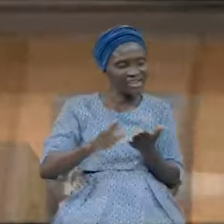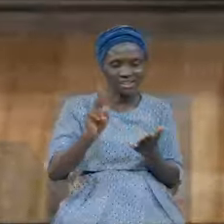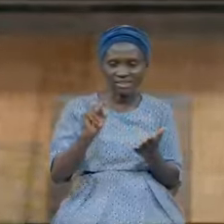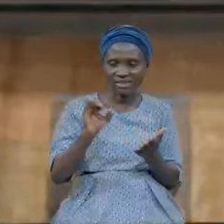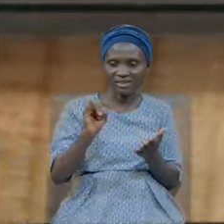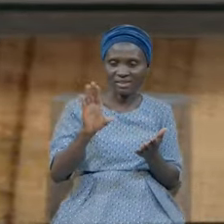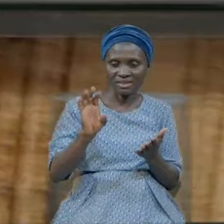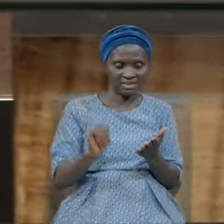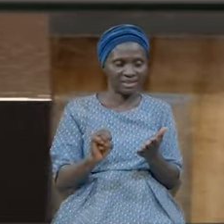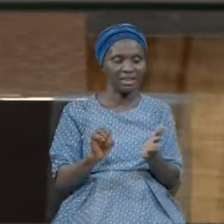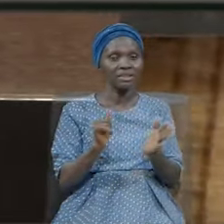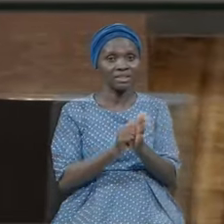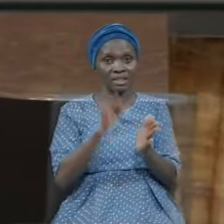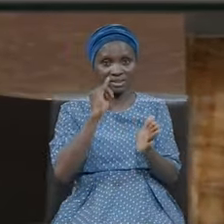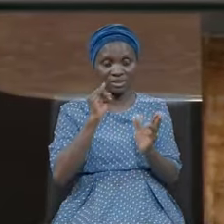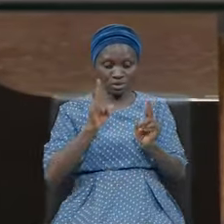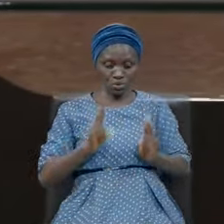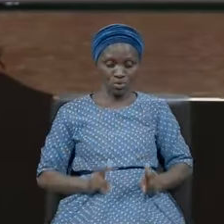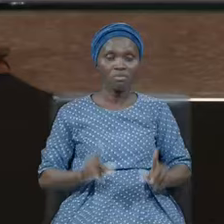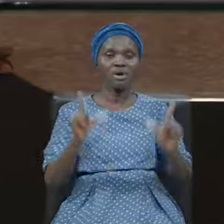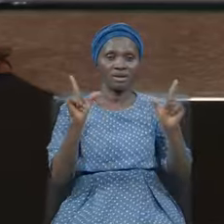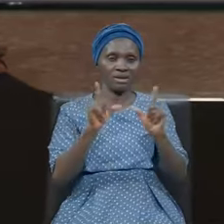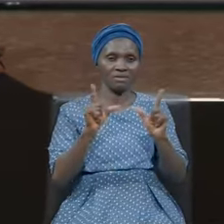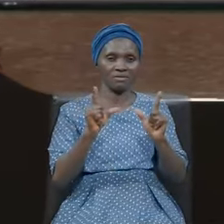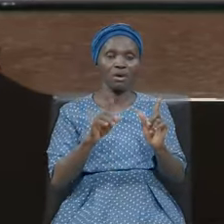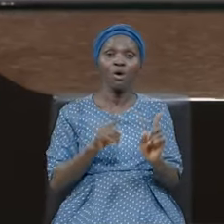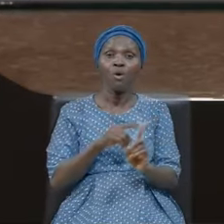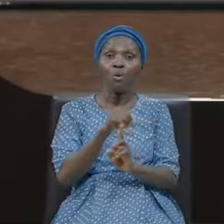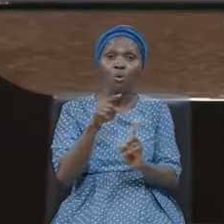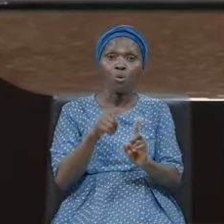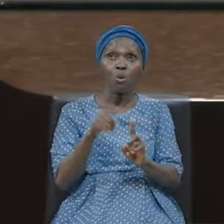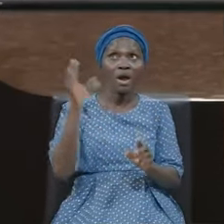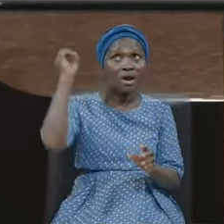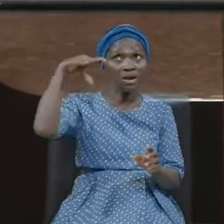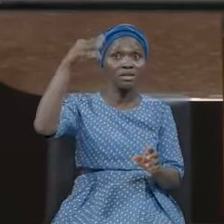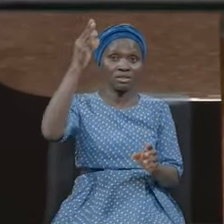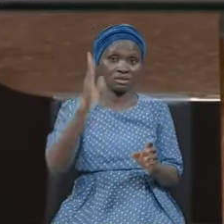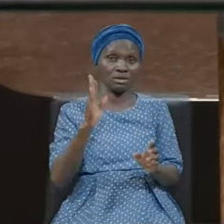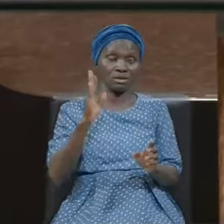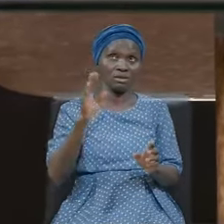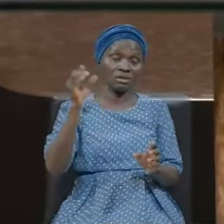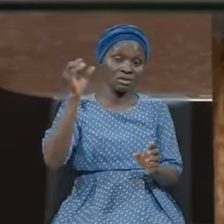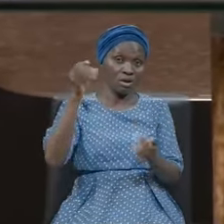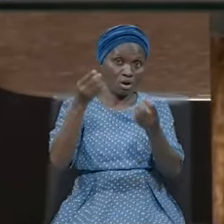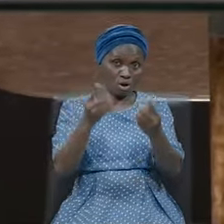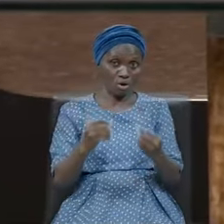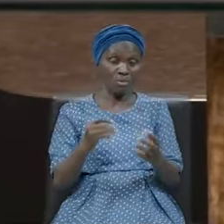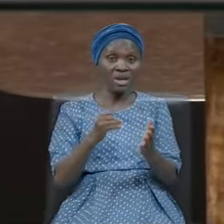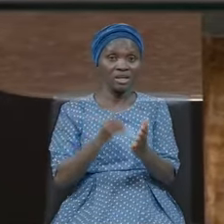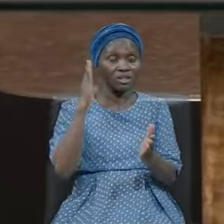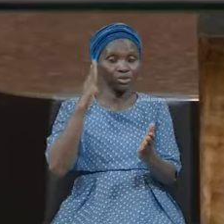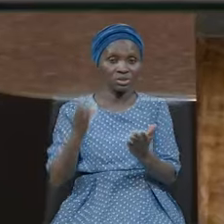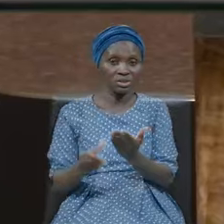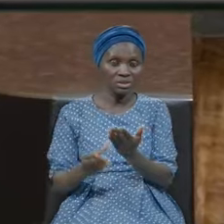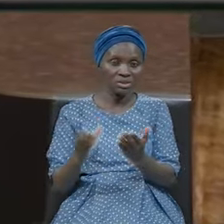est gentille. C'est au niveau humain. Quand la grâce vient, elle nous fait aller plus haut